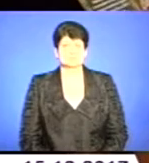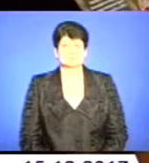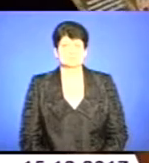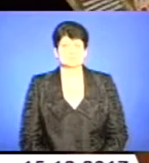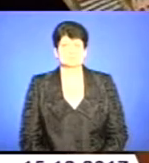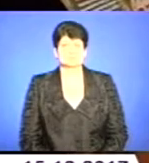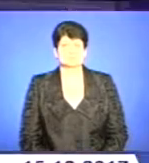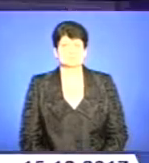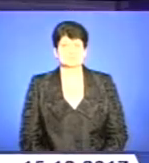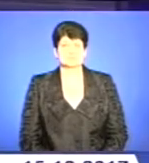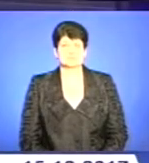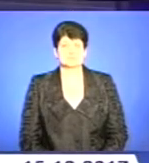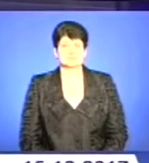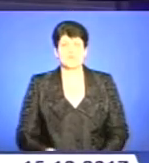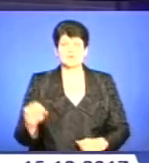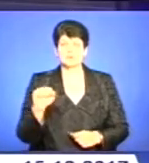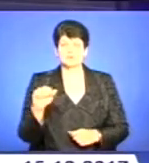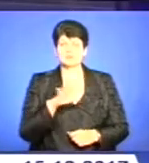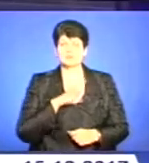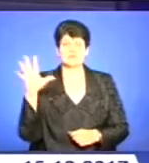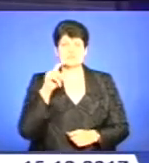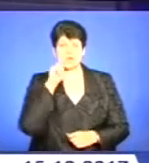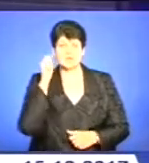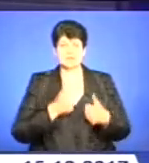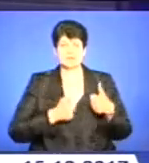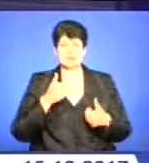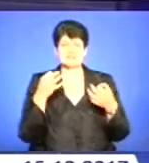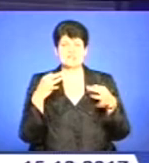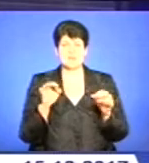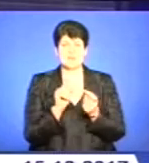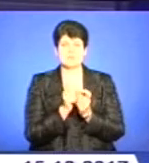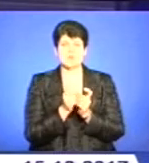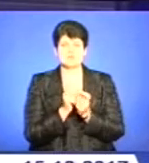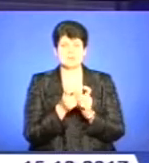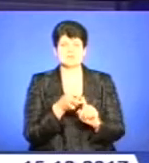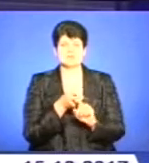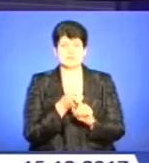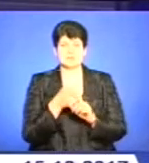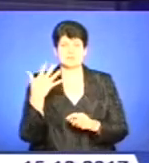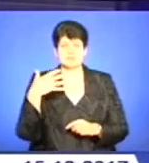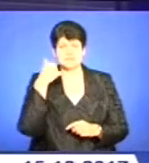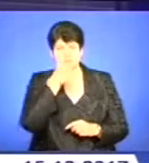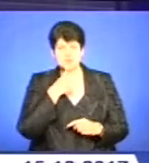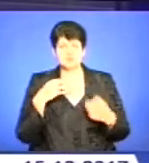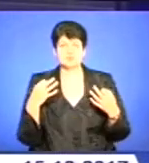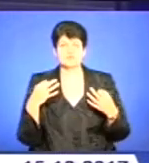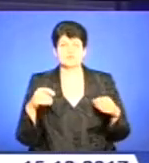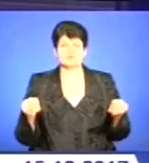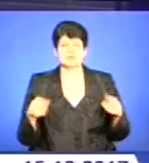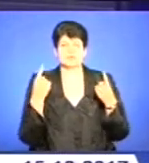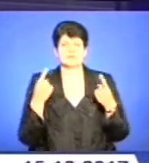ТТБ. У Тереболі відбувся всеукраїнський турнір з вільної боротьби, присвячений 50-річчю заснування вільної боротьби